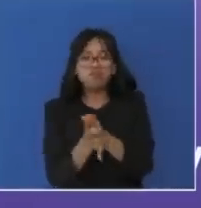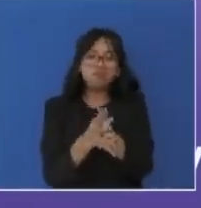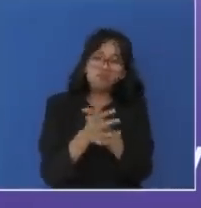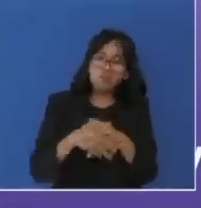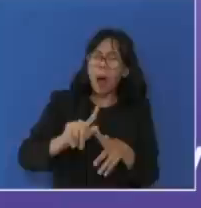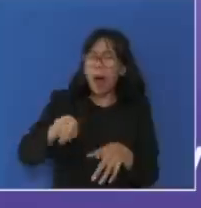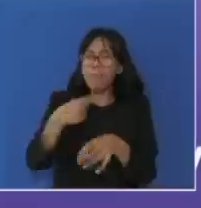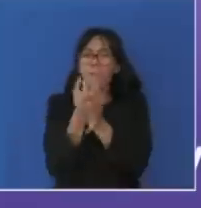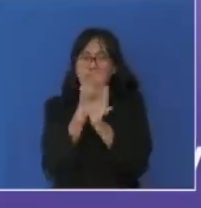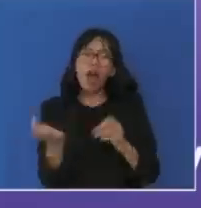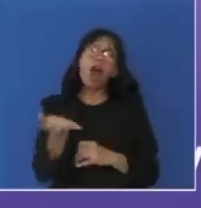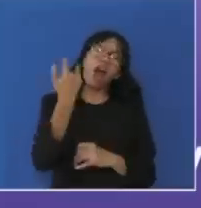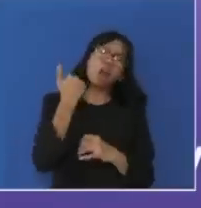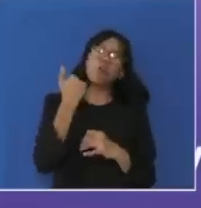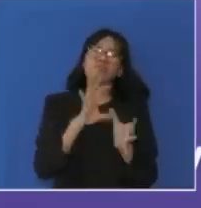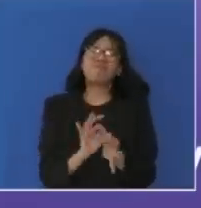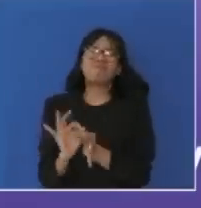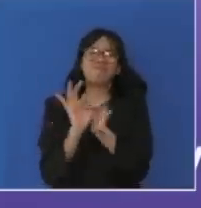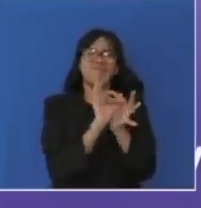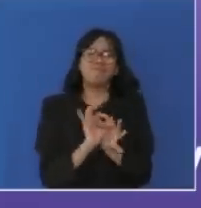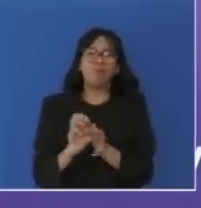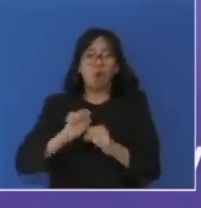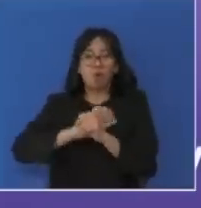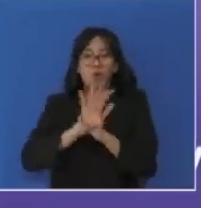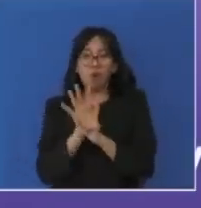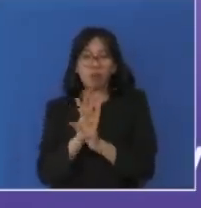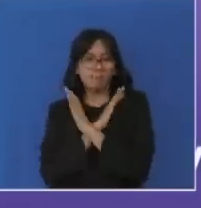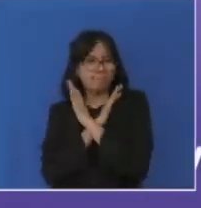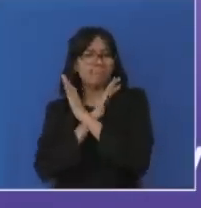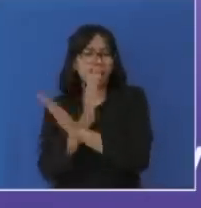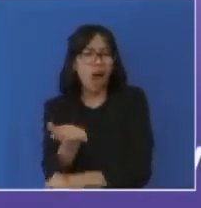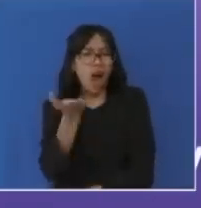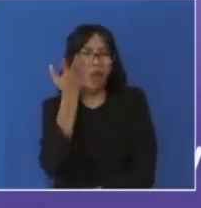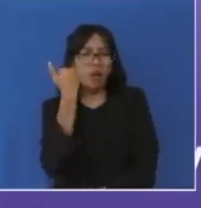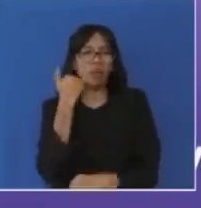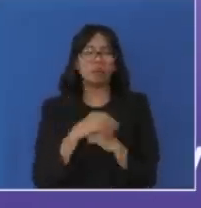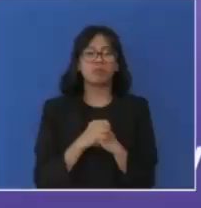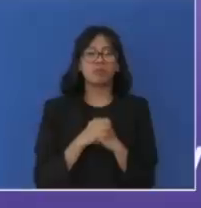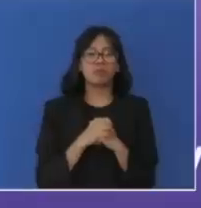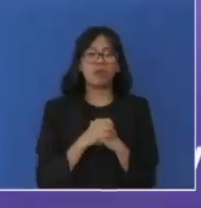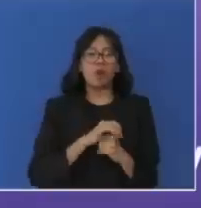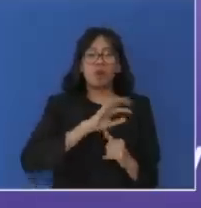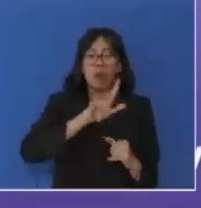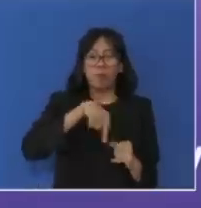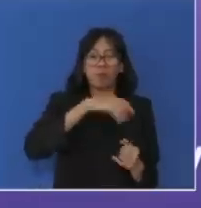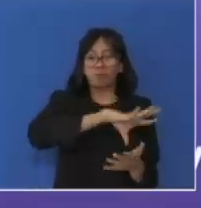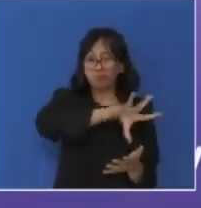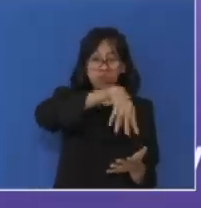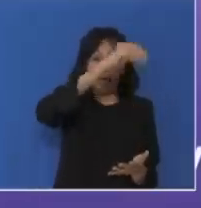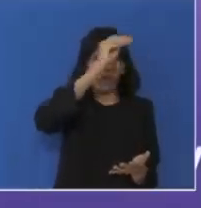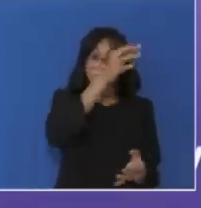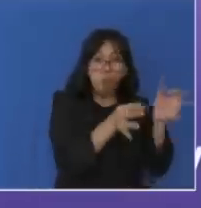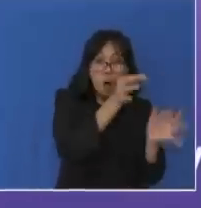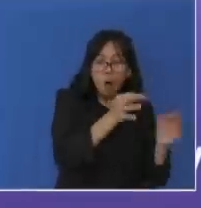Mari kita bergotong-royong dan bersatu melawan kofit dari pusat sampai ke desa-desa